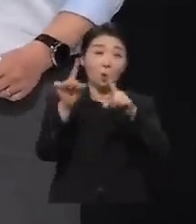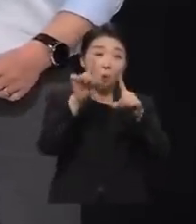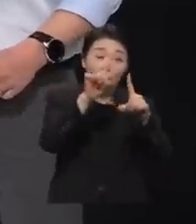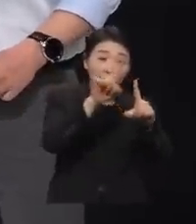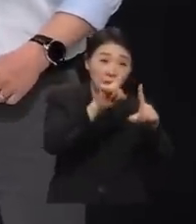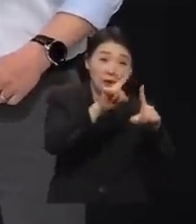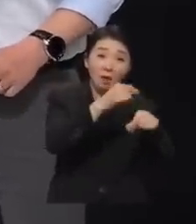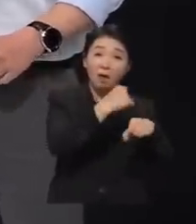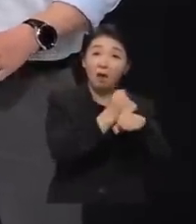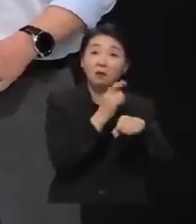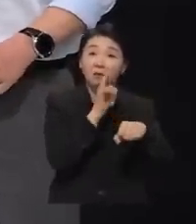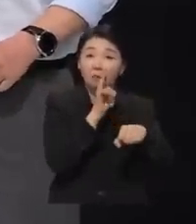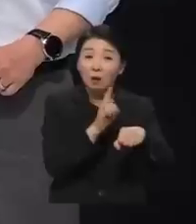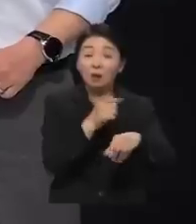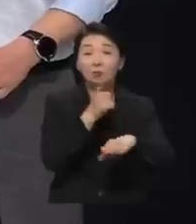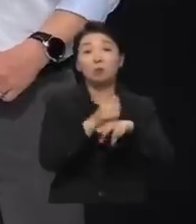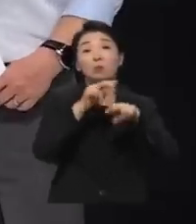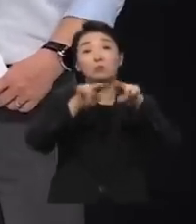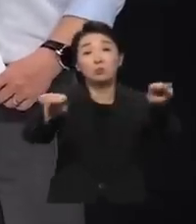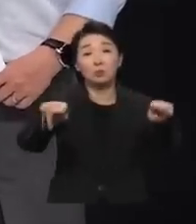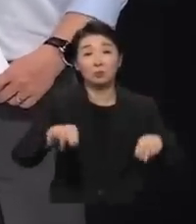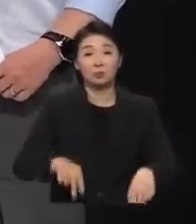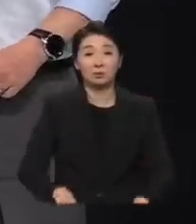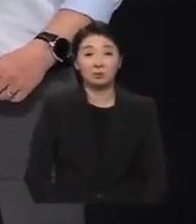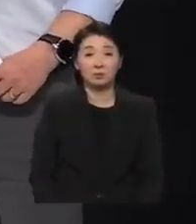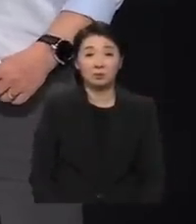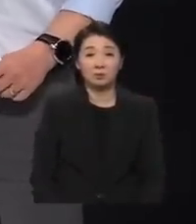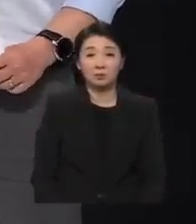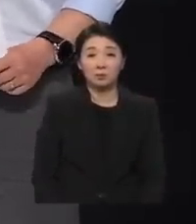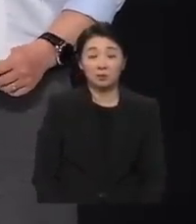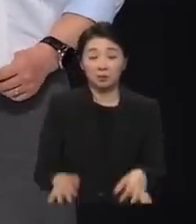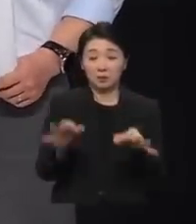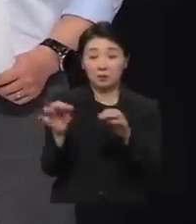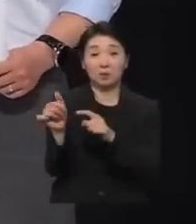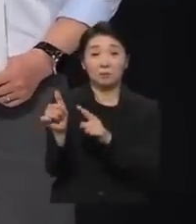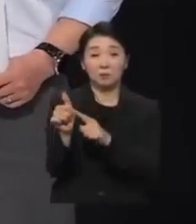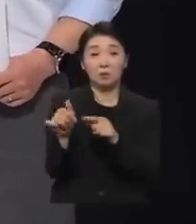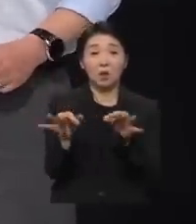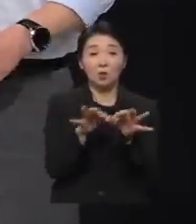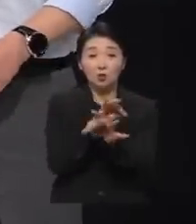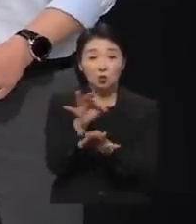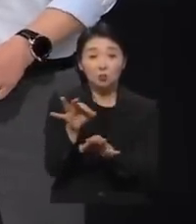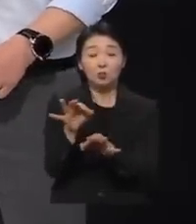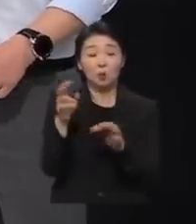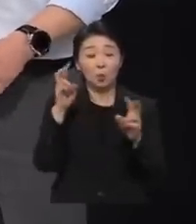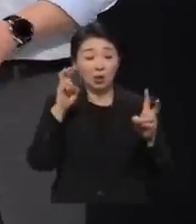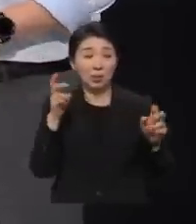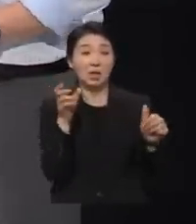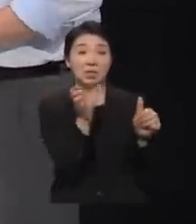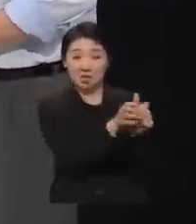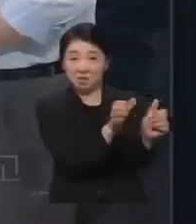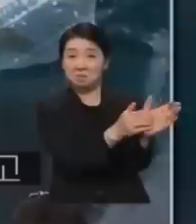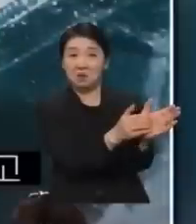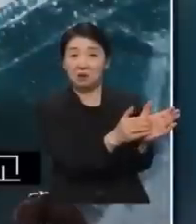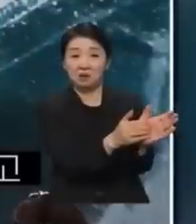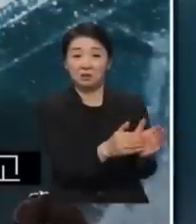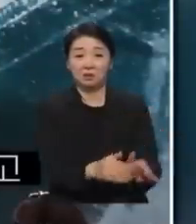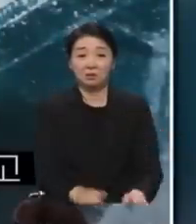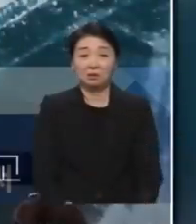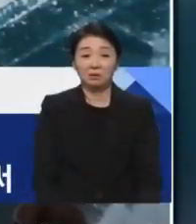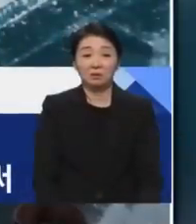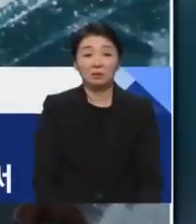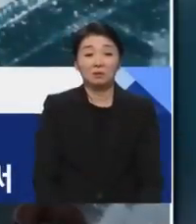밟겠다라고 나서면서 부도가 났다는 겁니다. 김 지사는 금융사의 책임을 떠넘겼는데요.